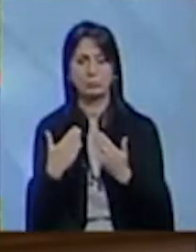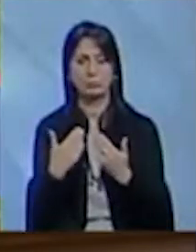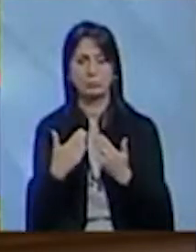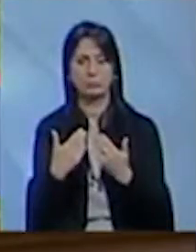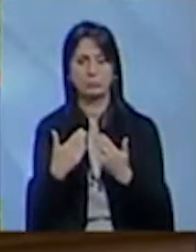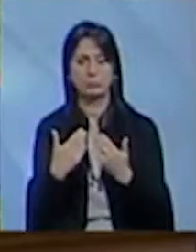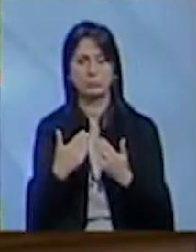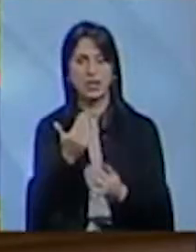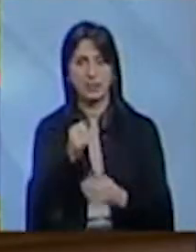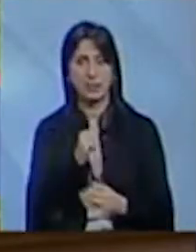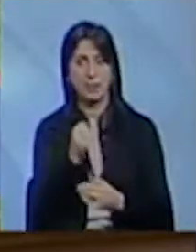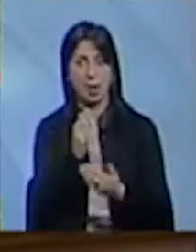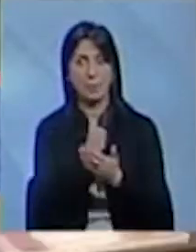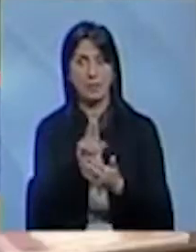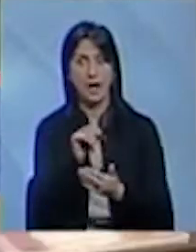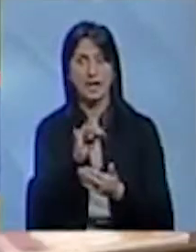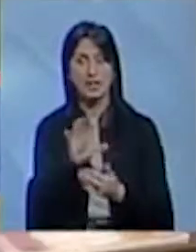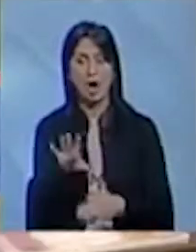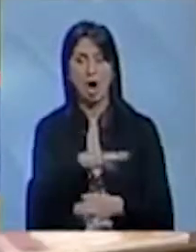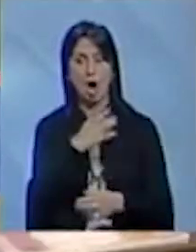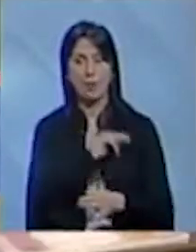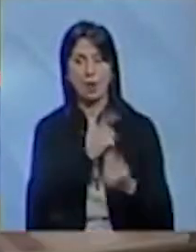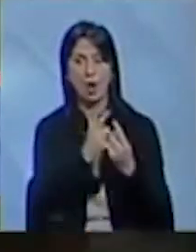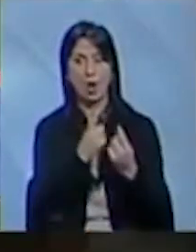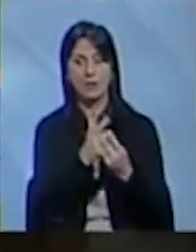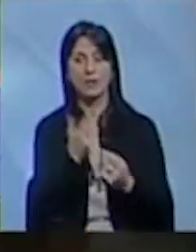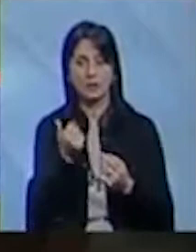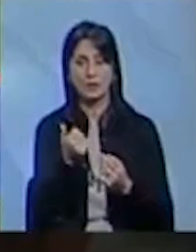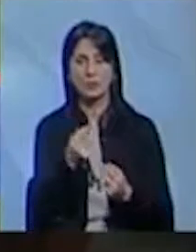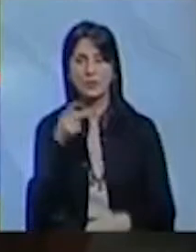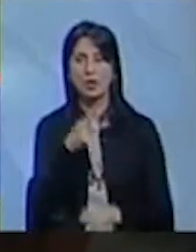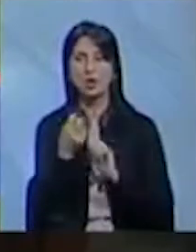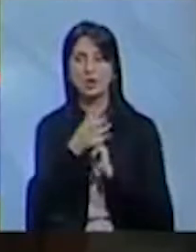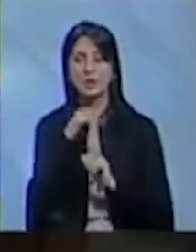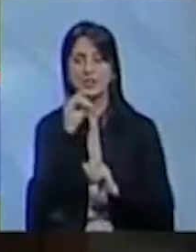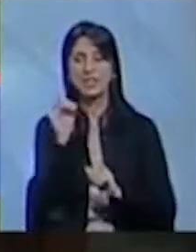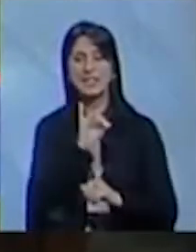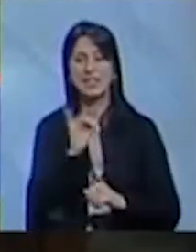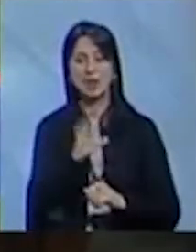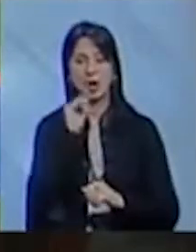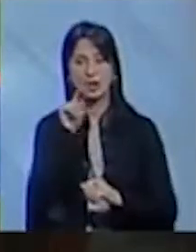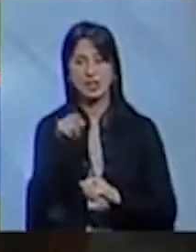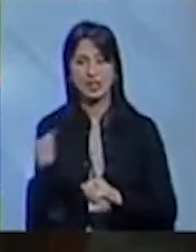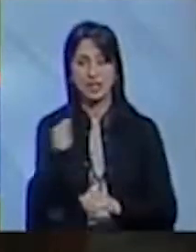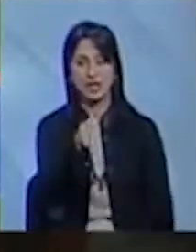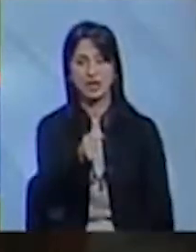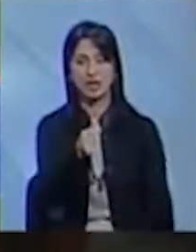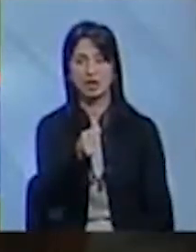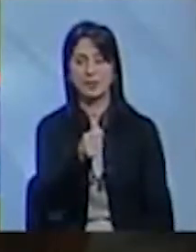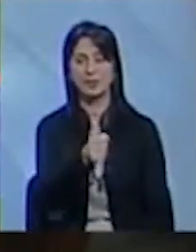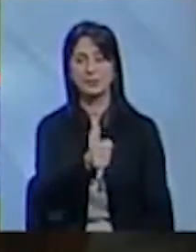ანუ თქვენი მეგობარიც არის გარდა იმისა, რომ ყოფილი კოლეგაა? დიახ. 2014 წლის იანვარში, როდესაც თქვენ დაინიშნეთ